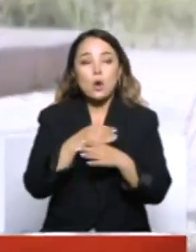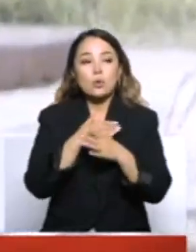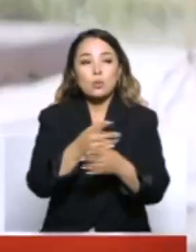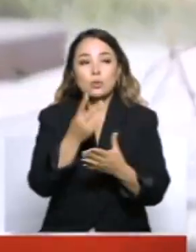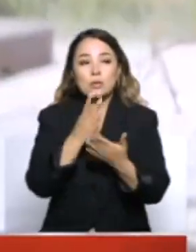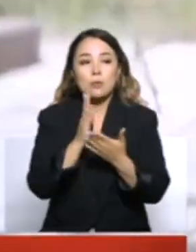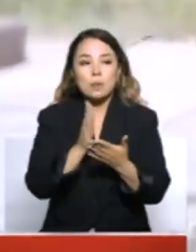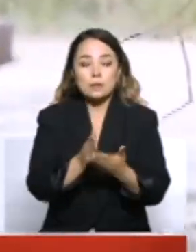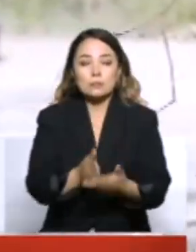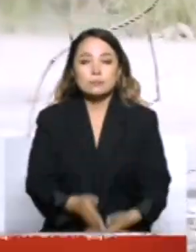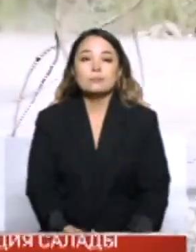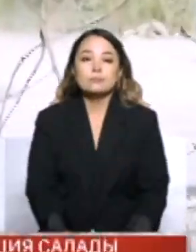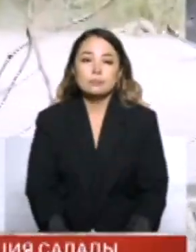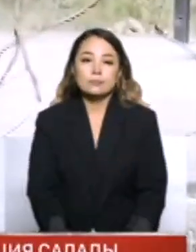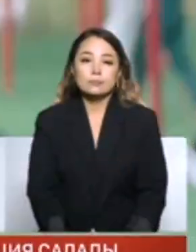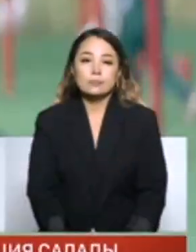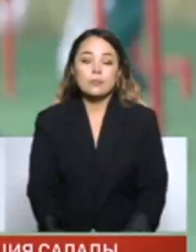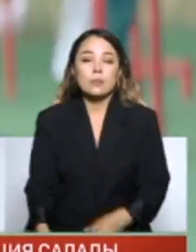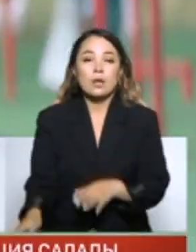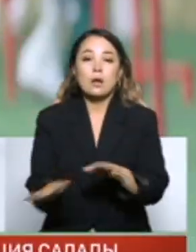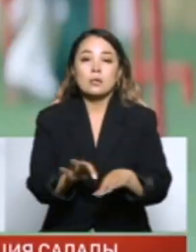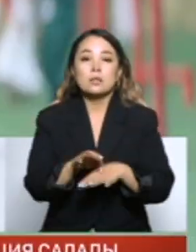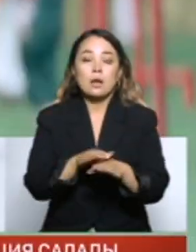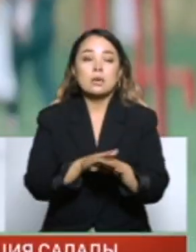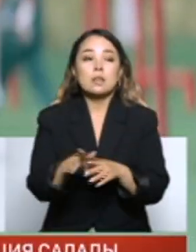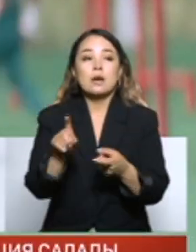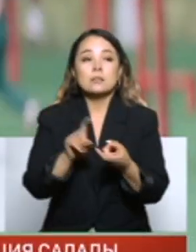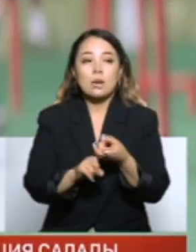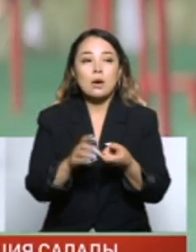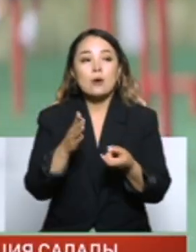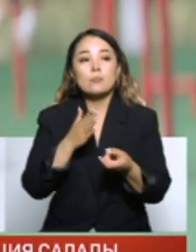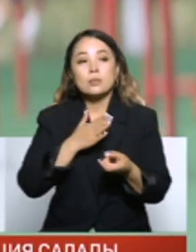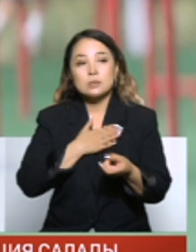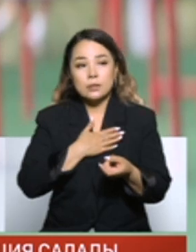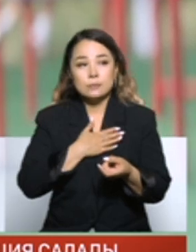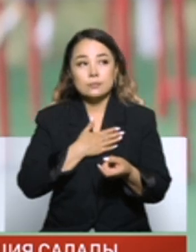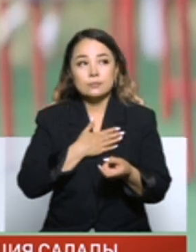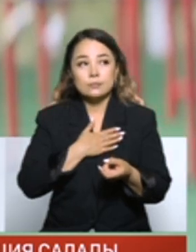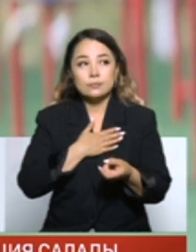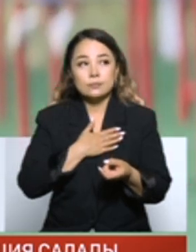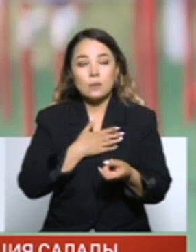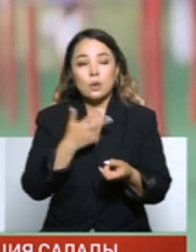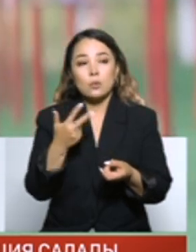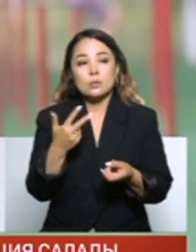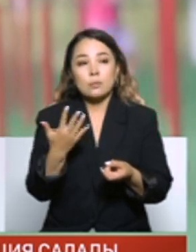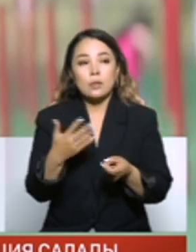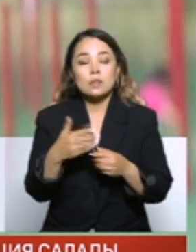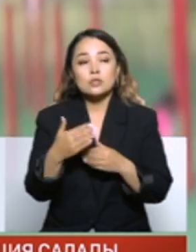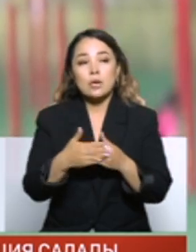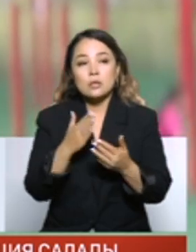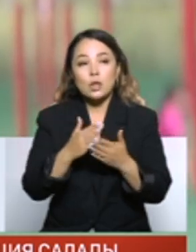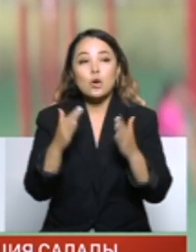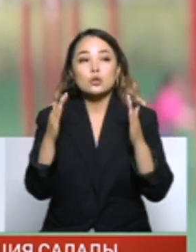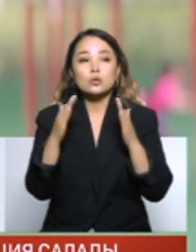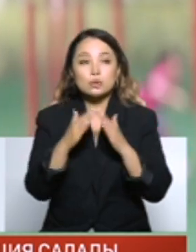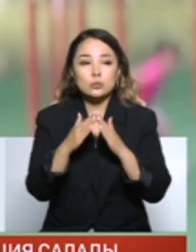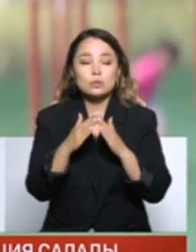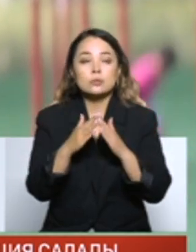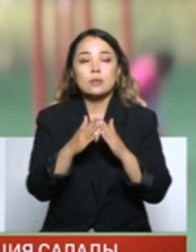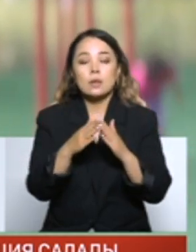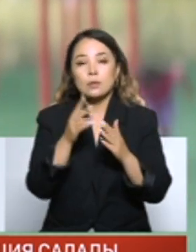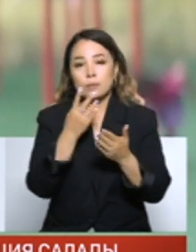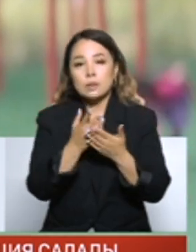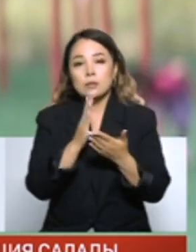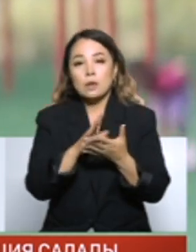қолын созды. Акция аясында бізде 35 шақты үй зардап шеккен болатын